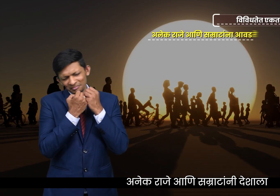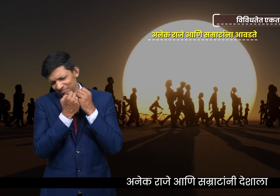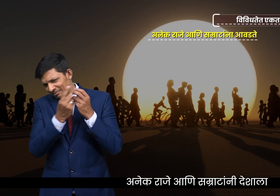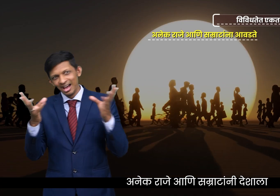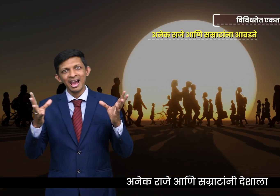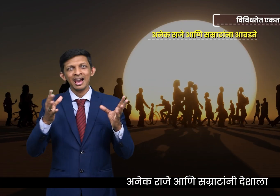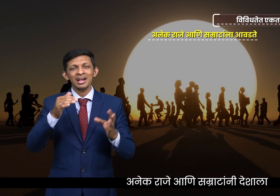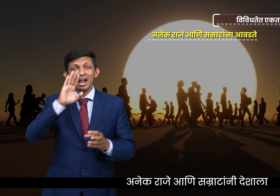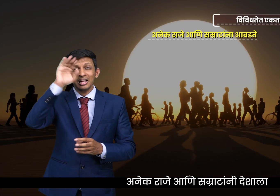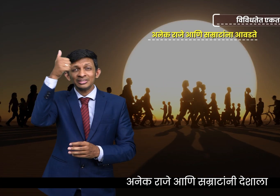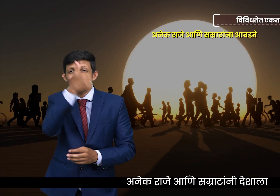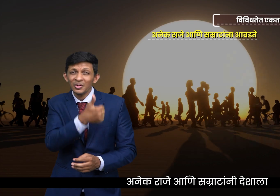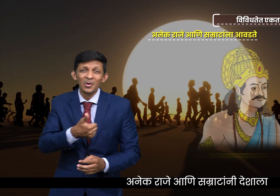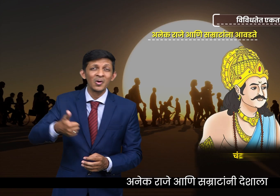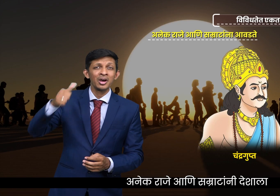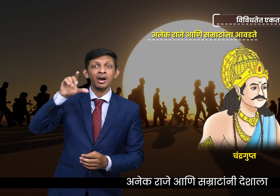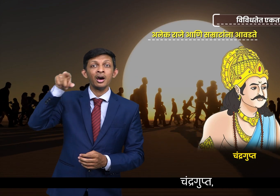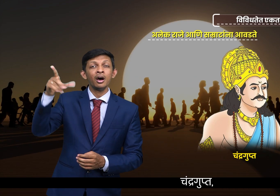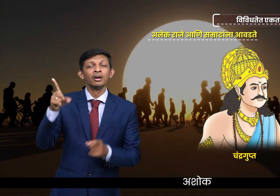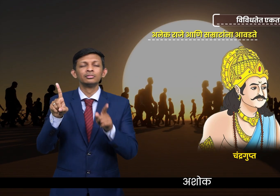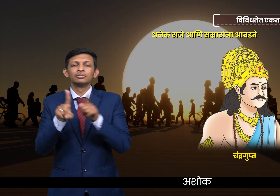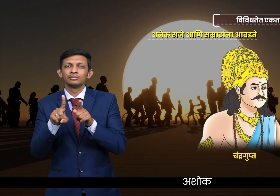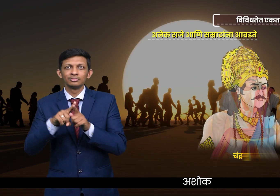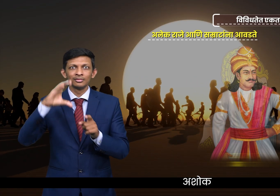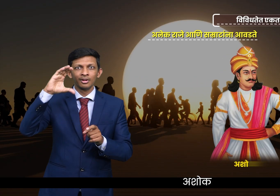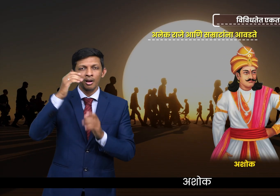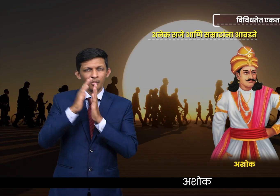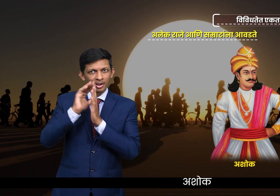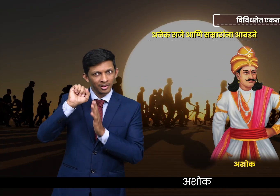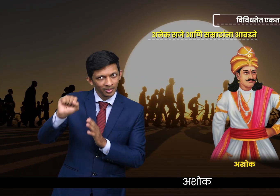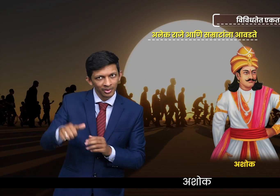इत्यादी अनेक राजे आणि सम्राटांनी देशाला चंद्रगुप्त, अशोक,